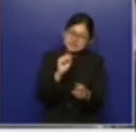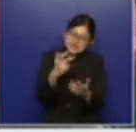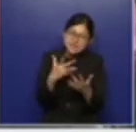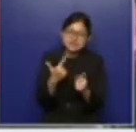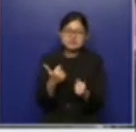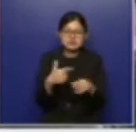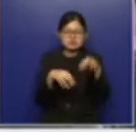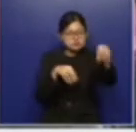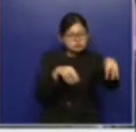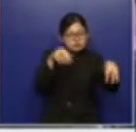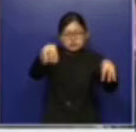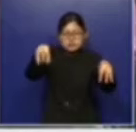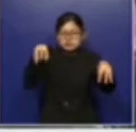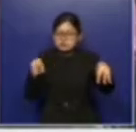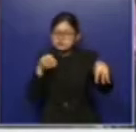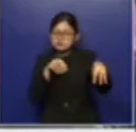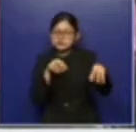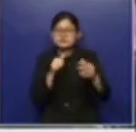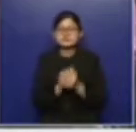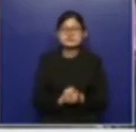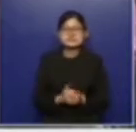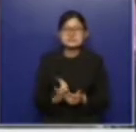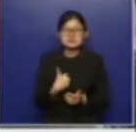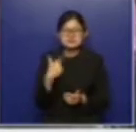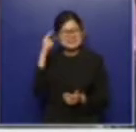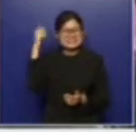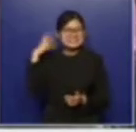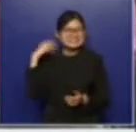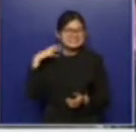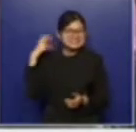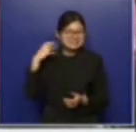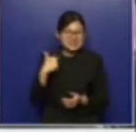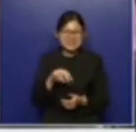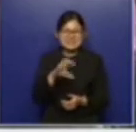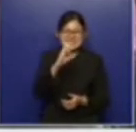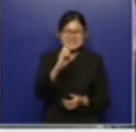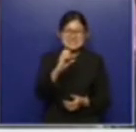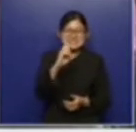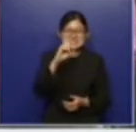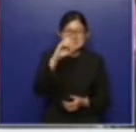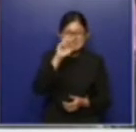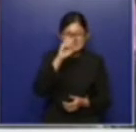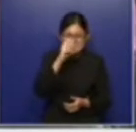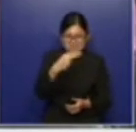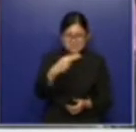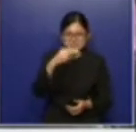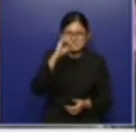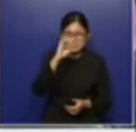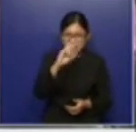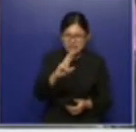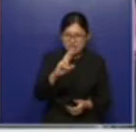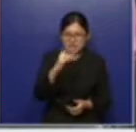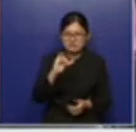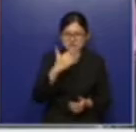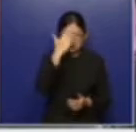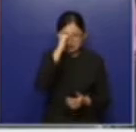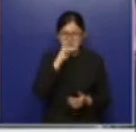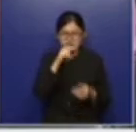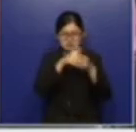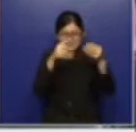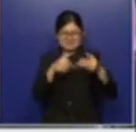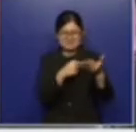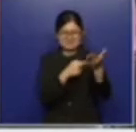ดโน้นจุดนี้คือผมรำคาญมากกับไอ้ CSR ขององค์กรของรัฐเนี่ยคือยังไงอ่ะเมโนเขาเรียกอะไร